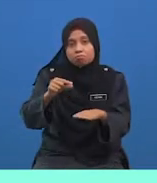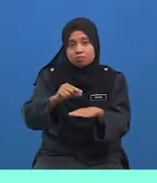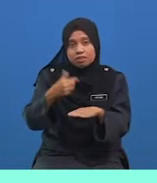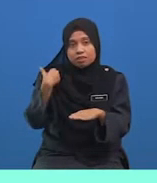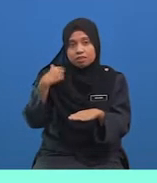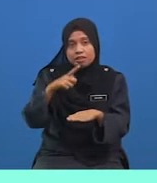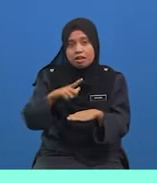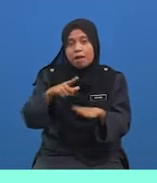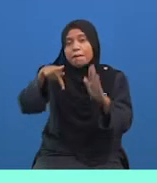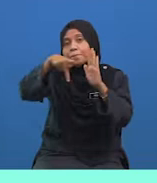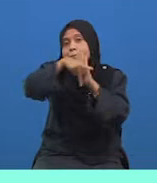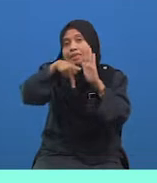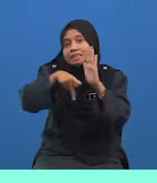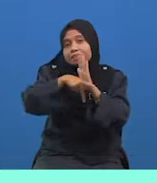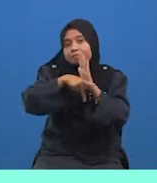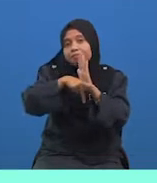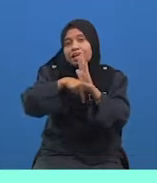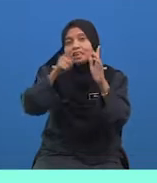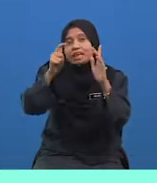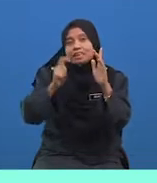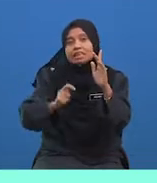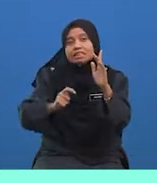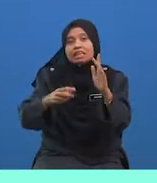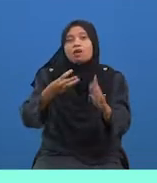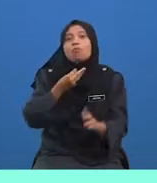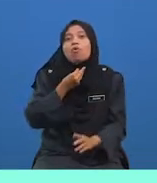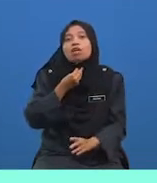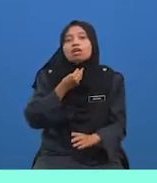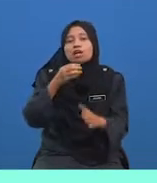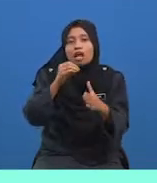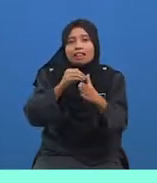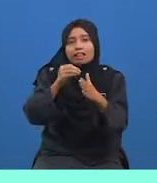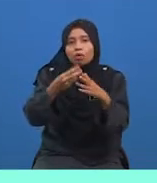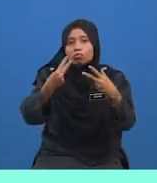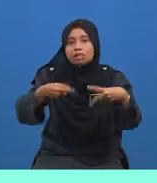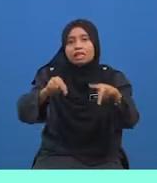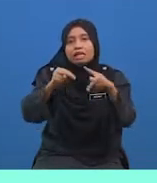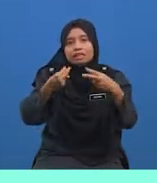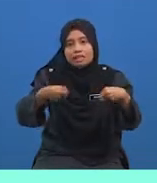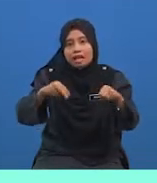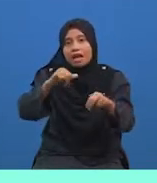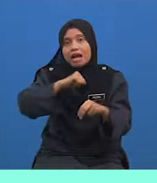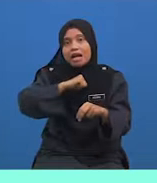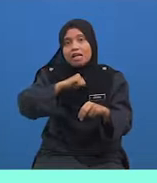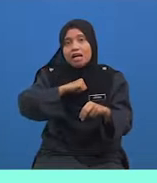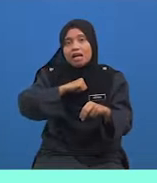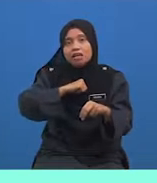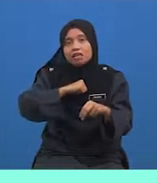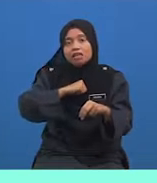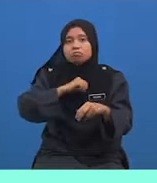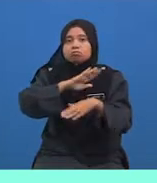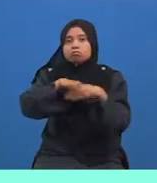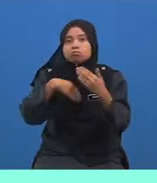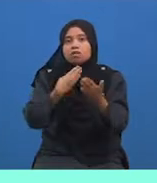kepada prinsip dan tata cara moral atau nilai-nilai akhlak, iaitu